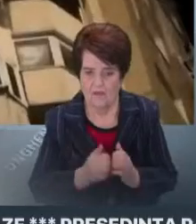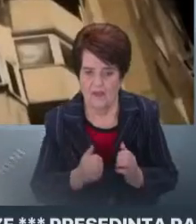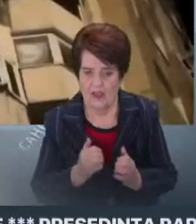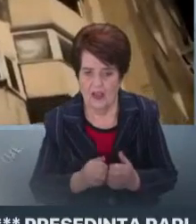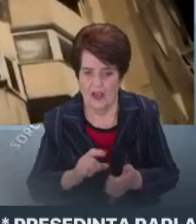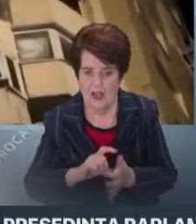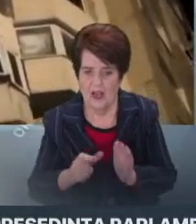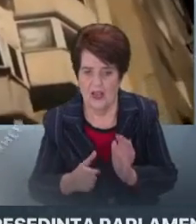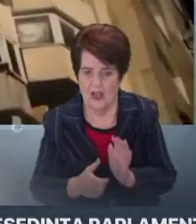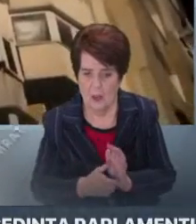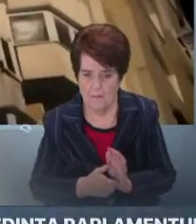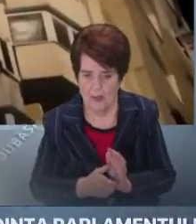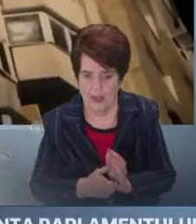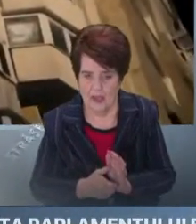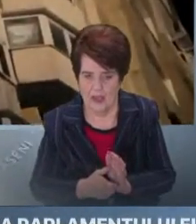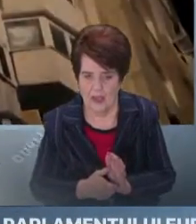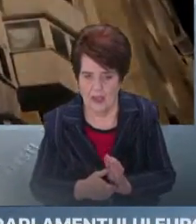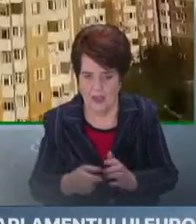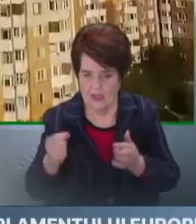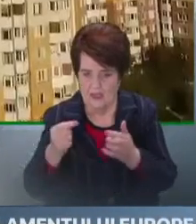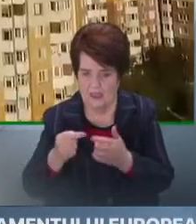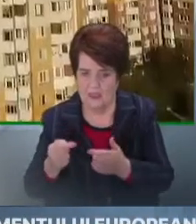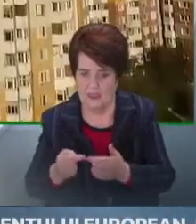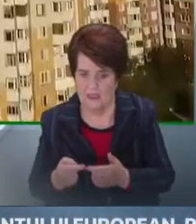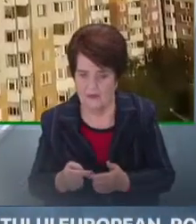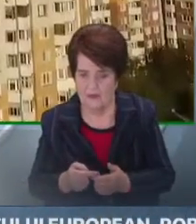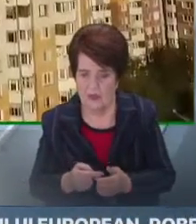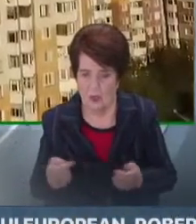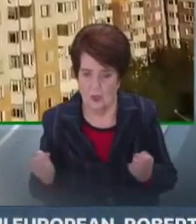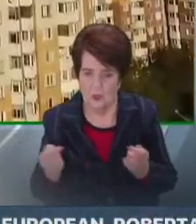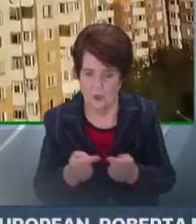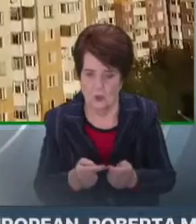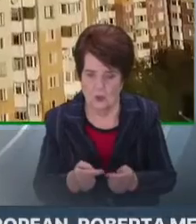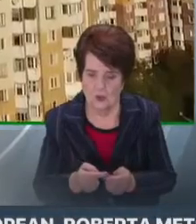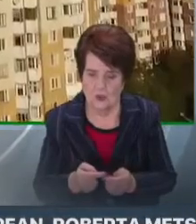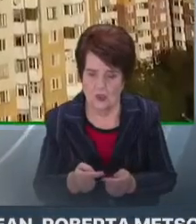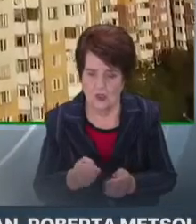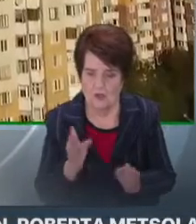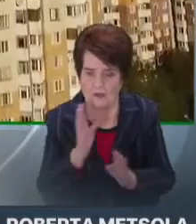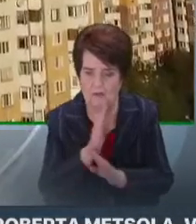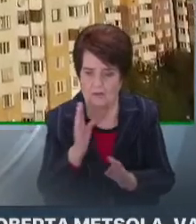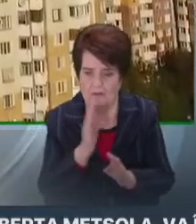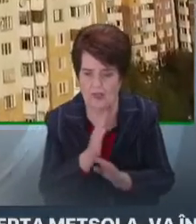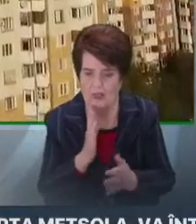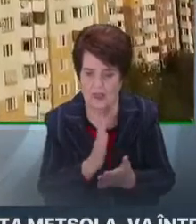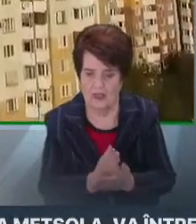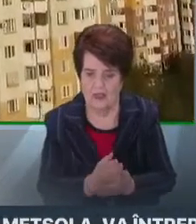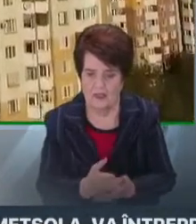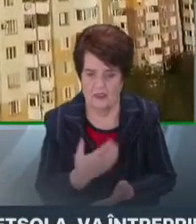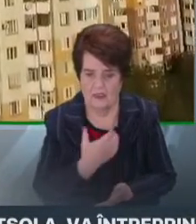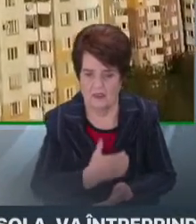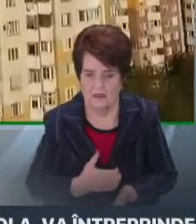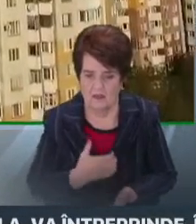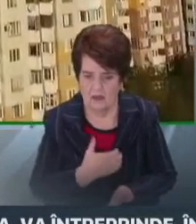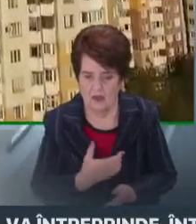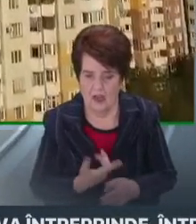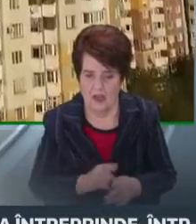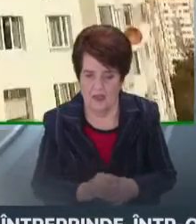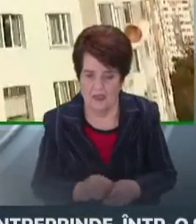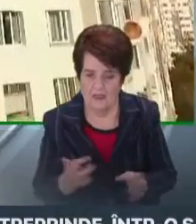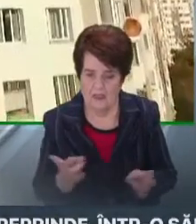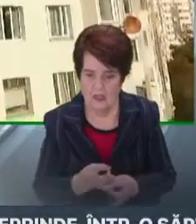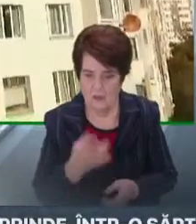încăpere să verifice ventilarea. Deci acestea sunt de bază pe care cetățenii trebuie să le